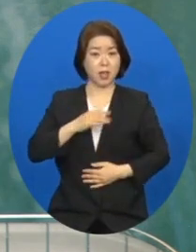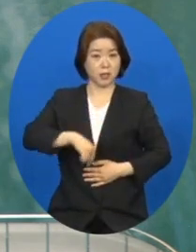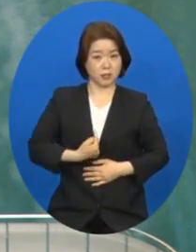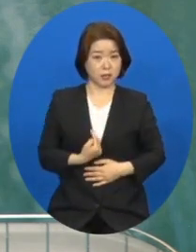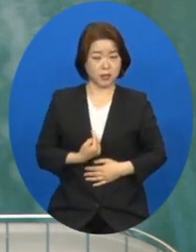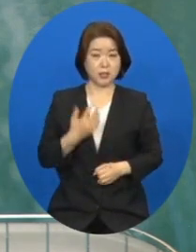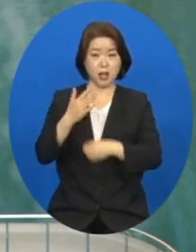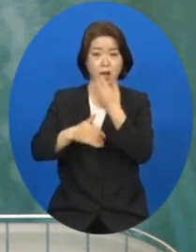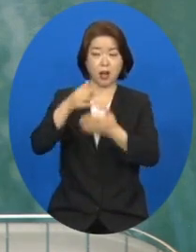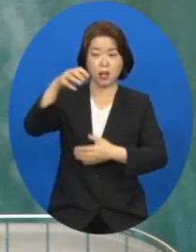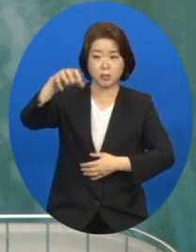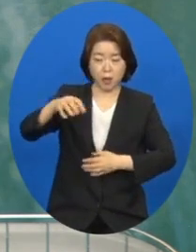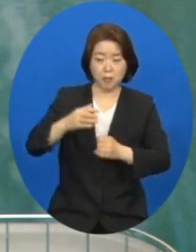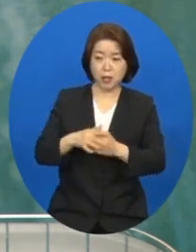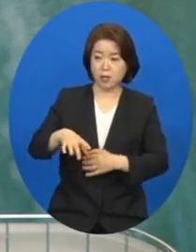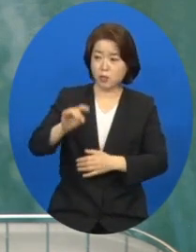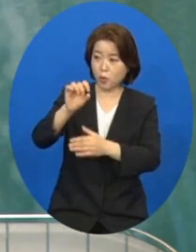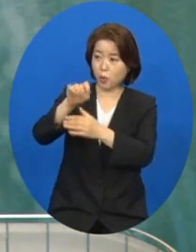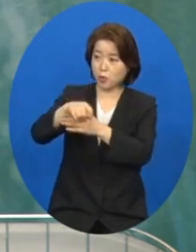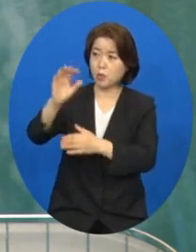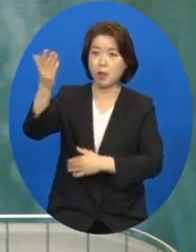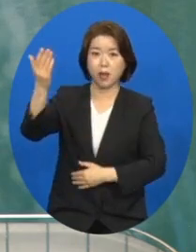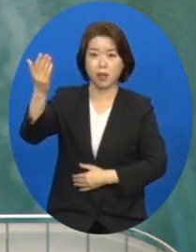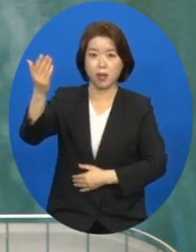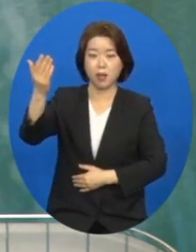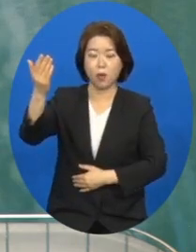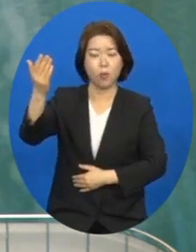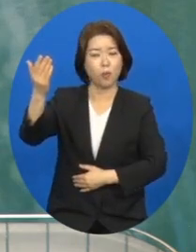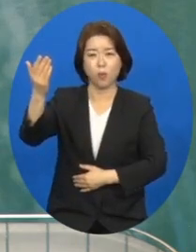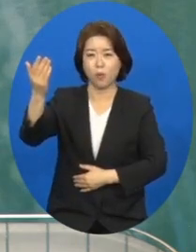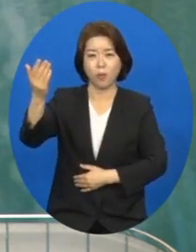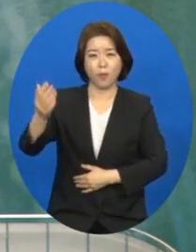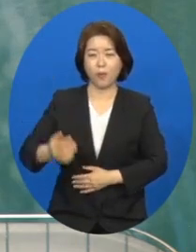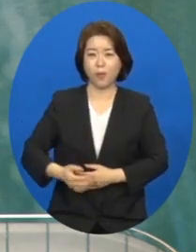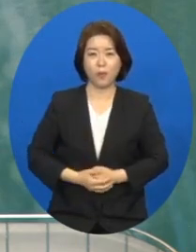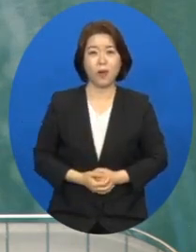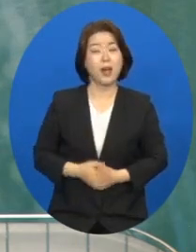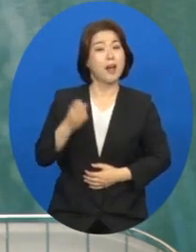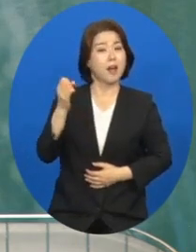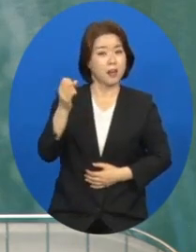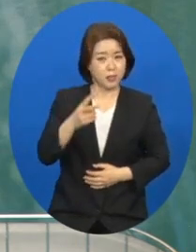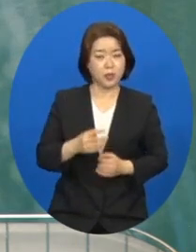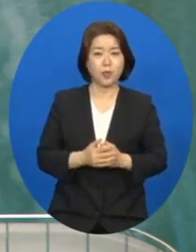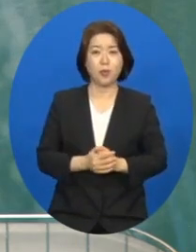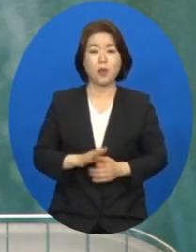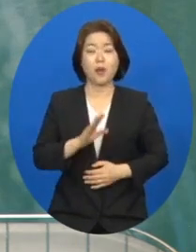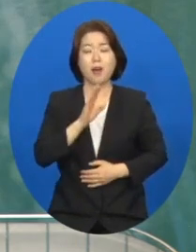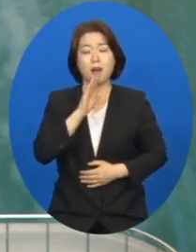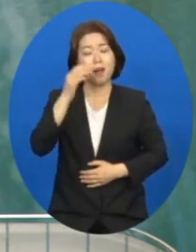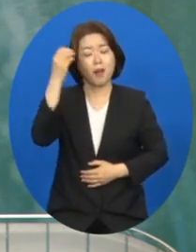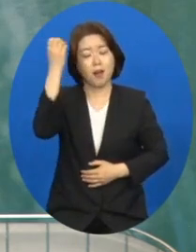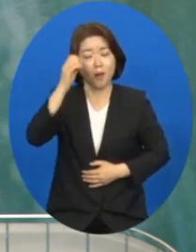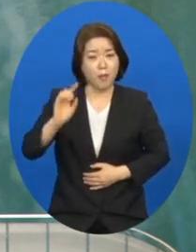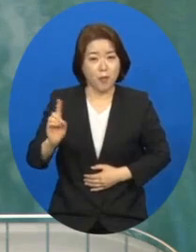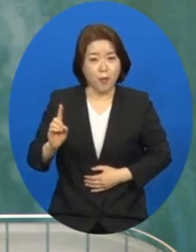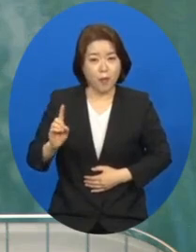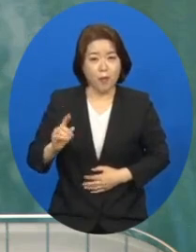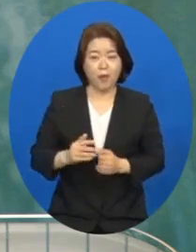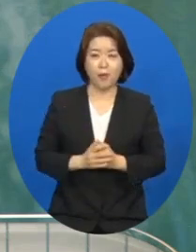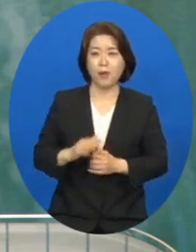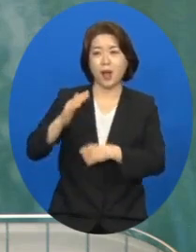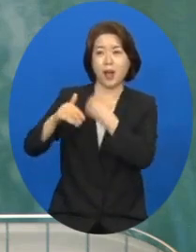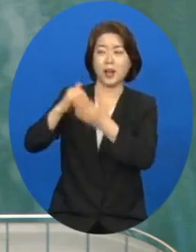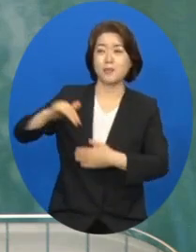하나님 앞에 첫 열매가 된다는 거예요. 그리고 참 놀라운 것이 하나님께서